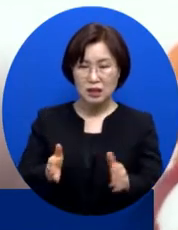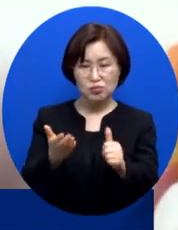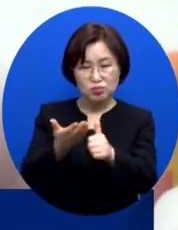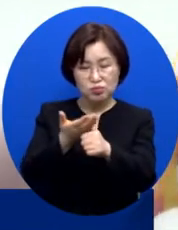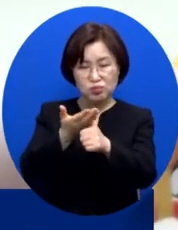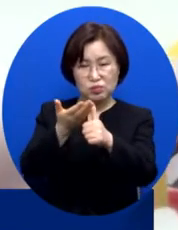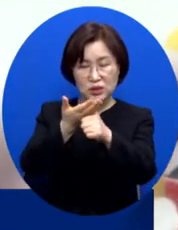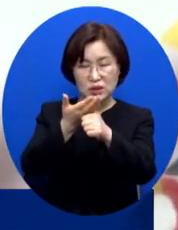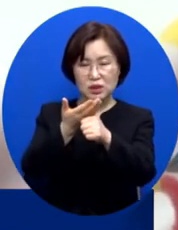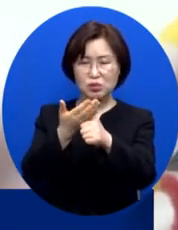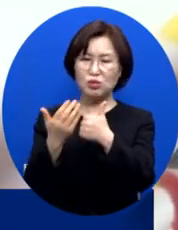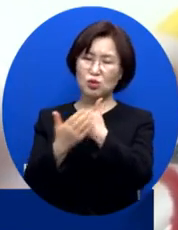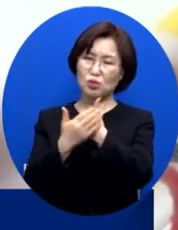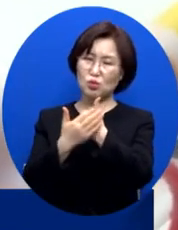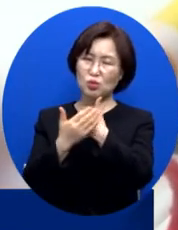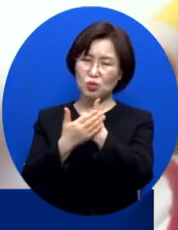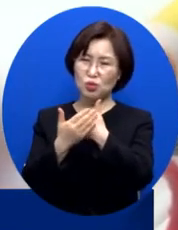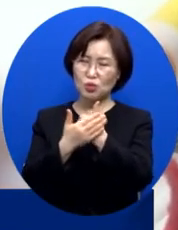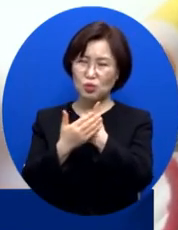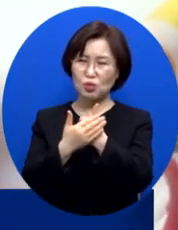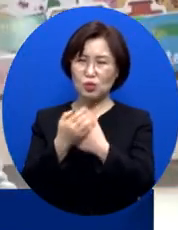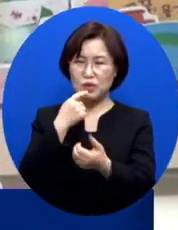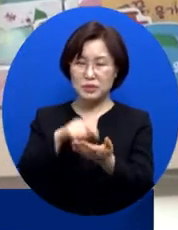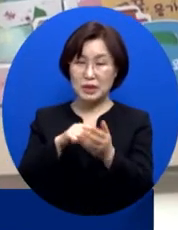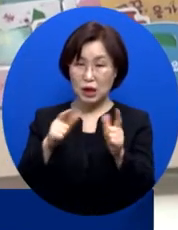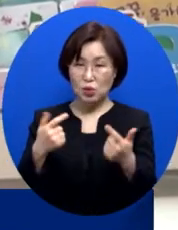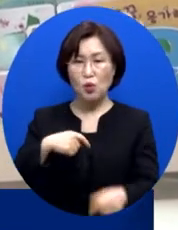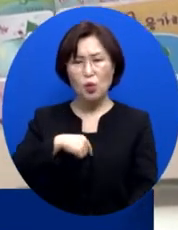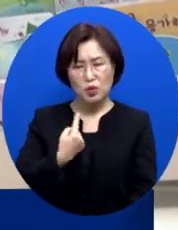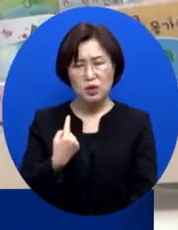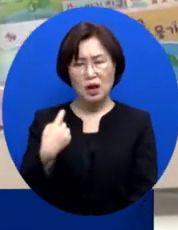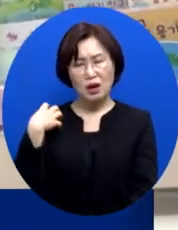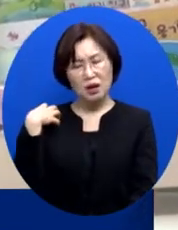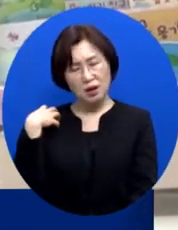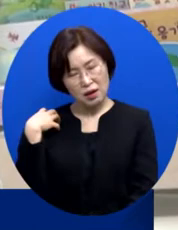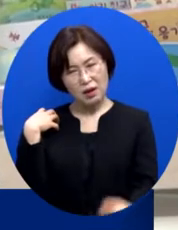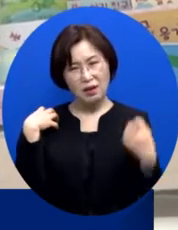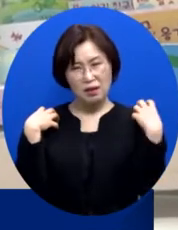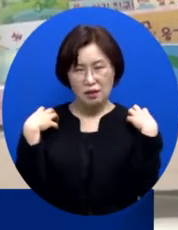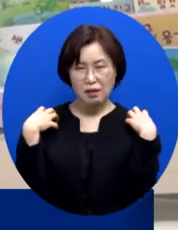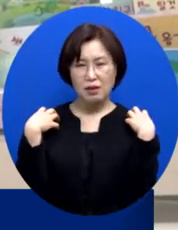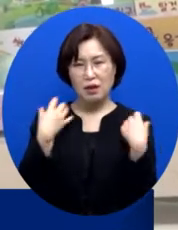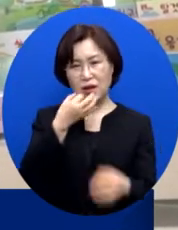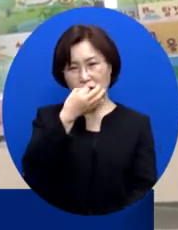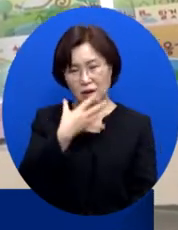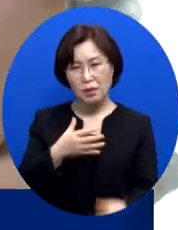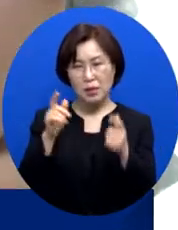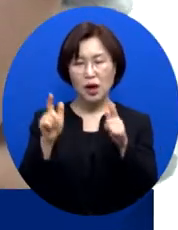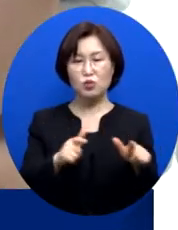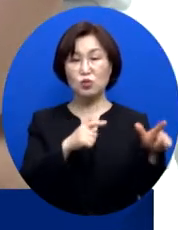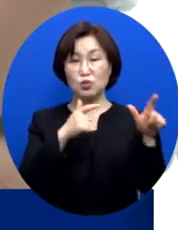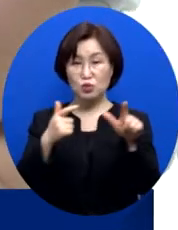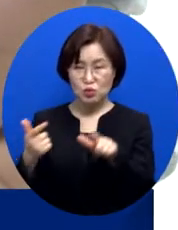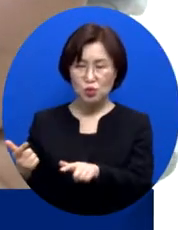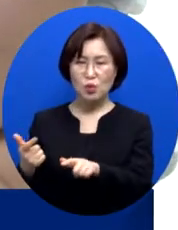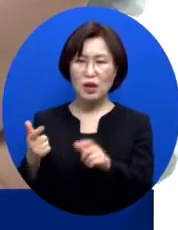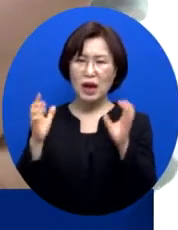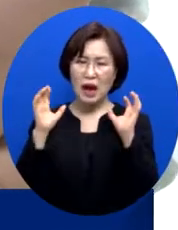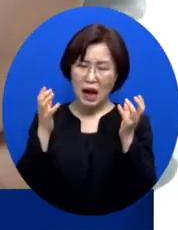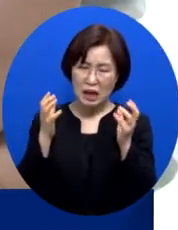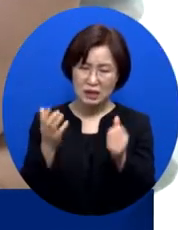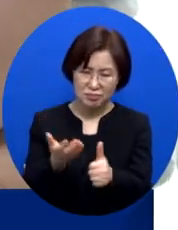높진 않으니까 저혼자 결국은 케어 해야 한다는 소린데 바로 좋은 일 아이들하고 혼자